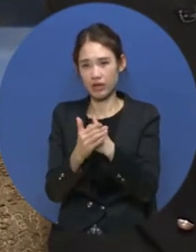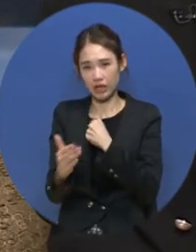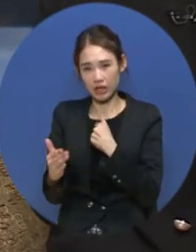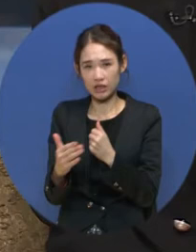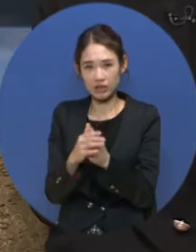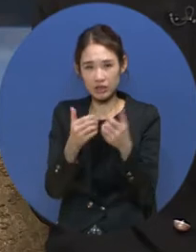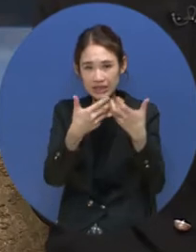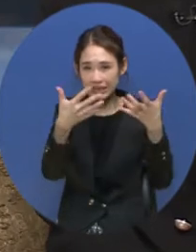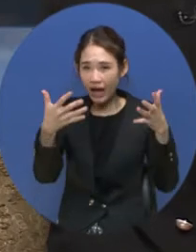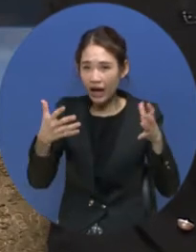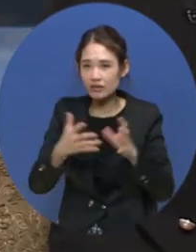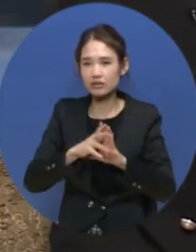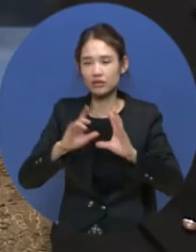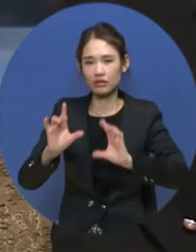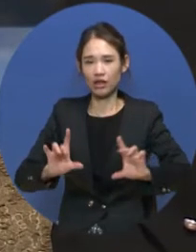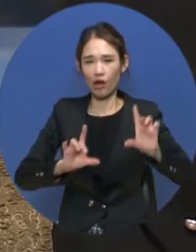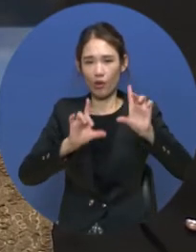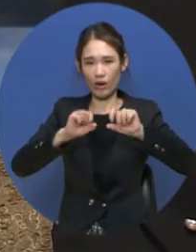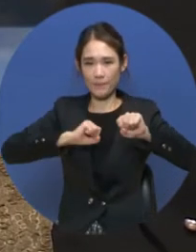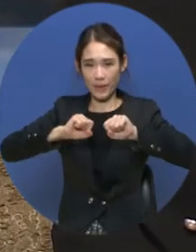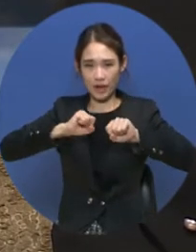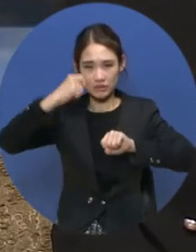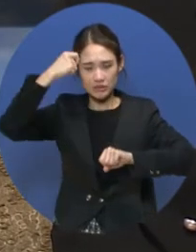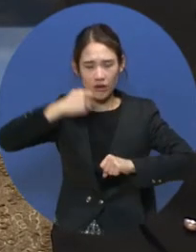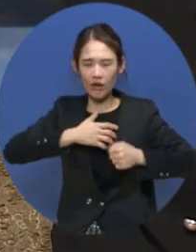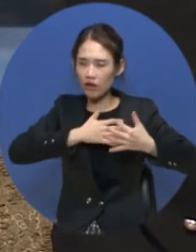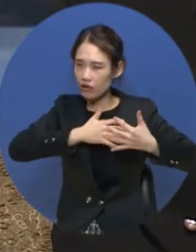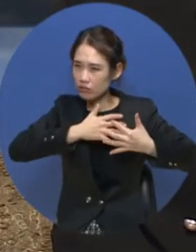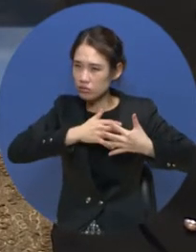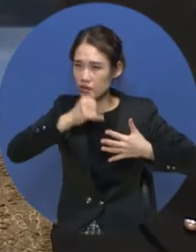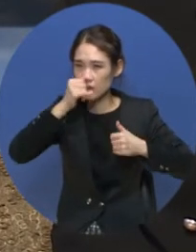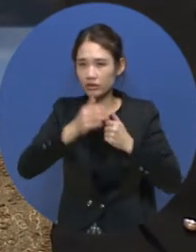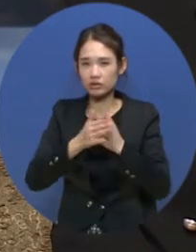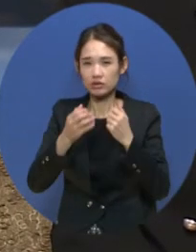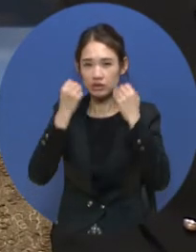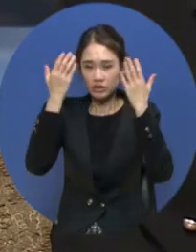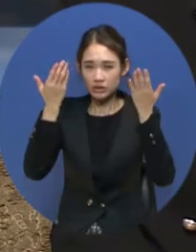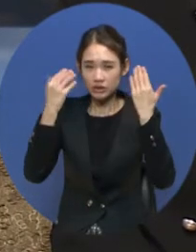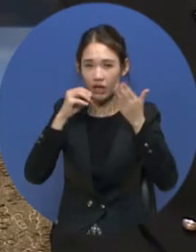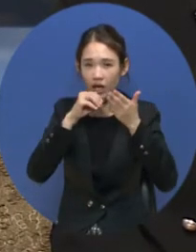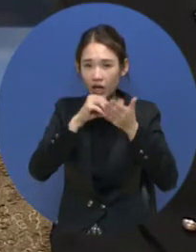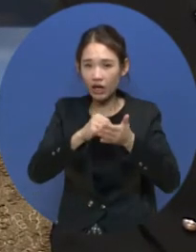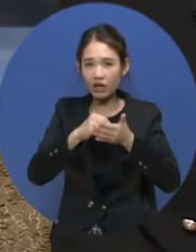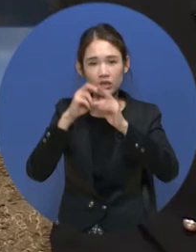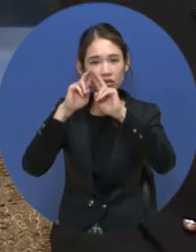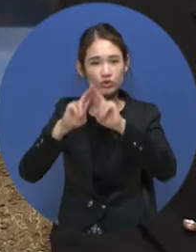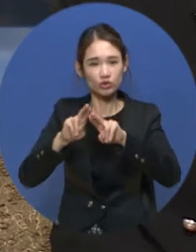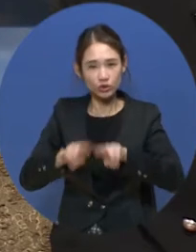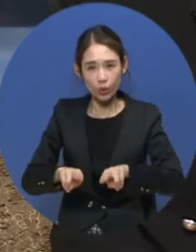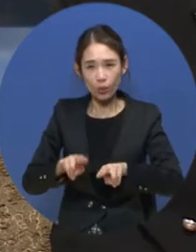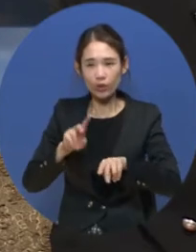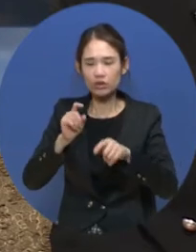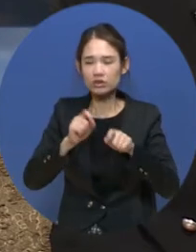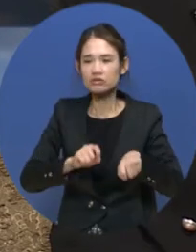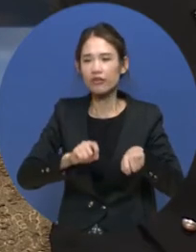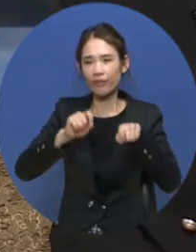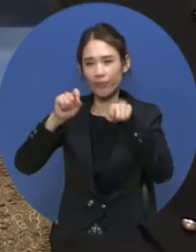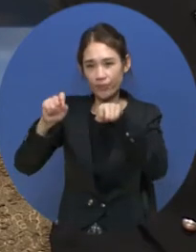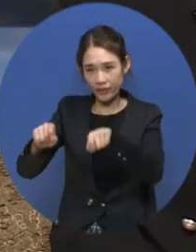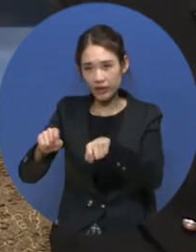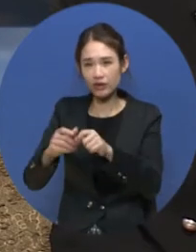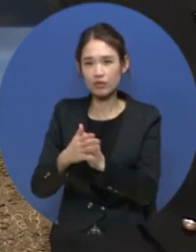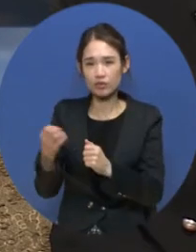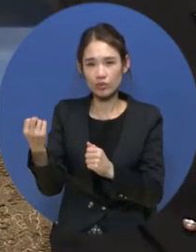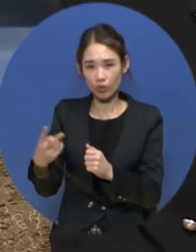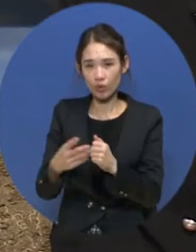단체 생활을 하면서 느끼는 불안감 때문에 그 신학기 입소가 취소되고 그다음에 연기되고